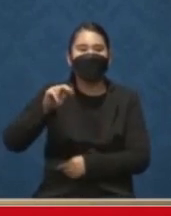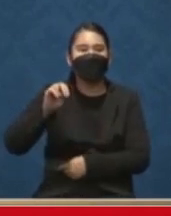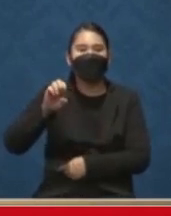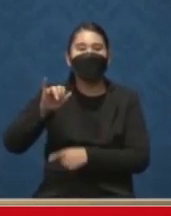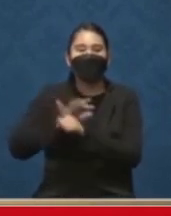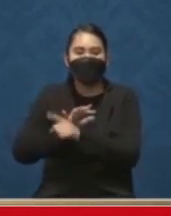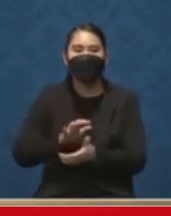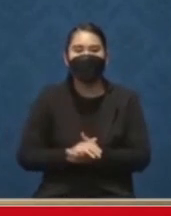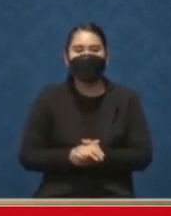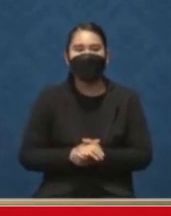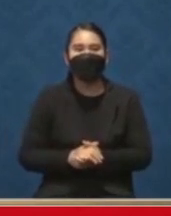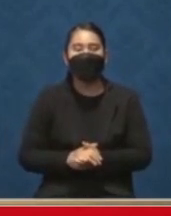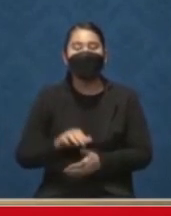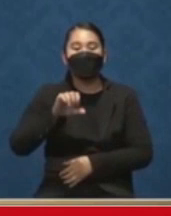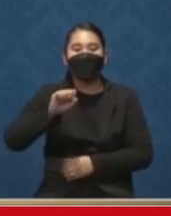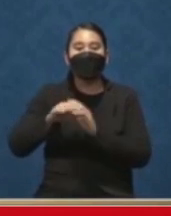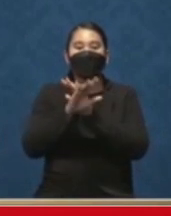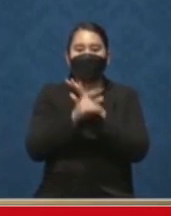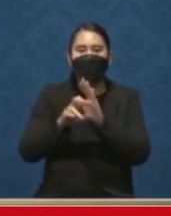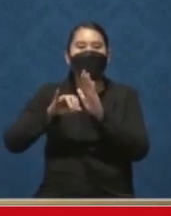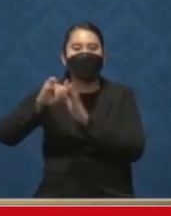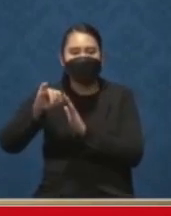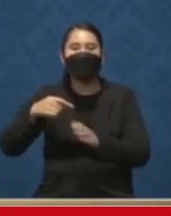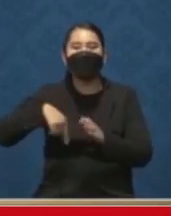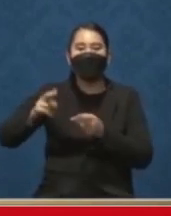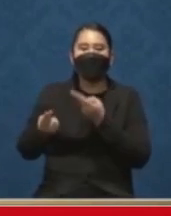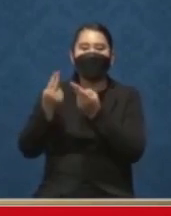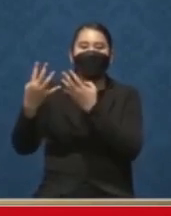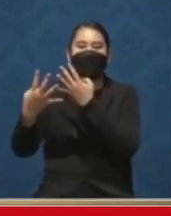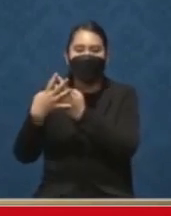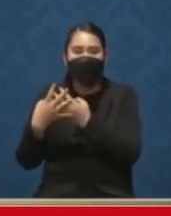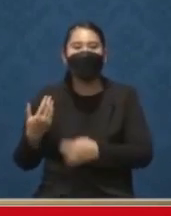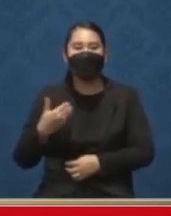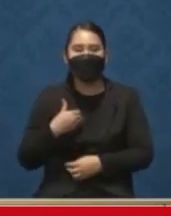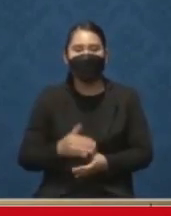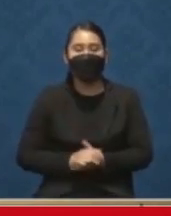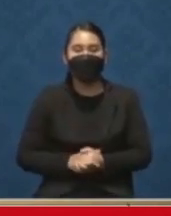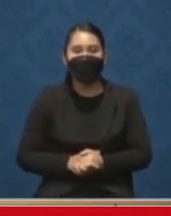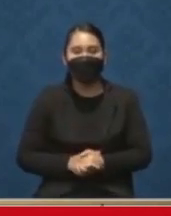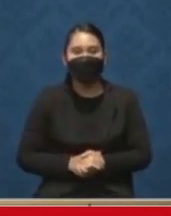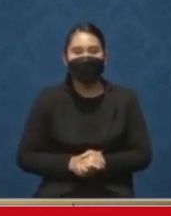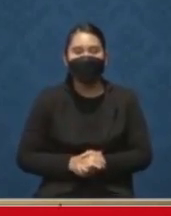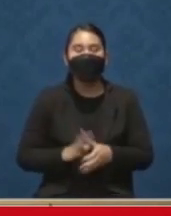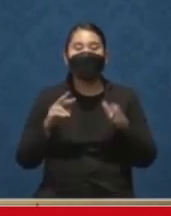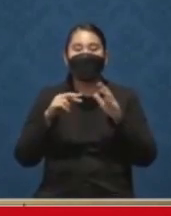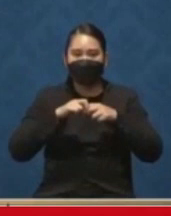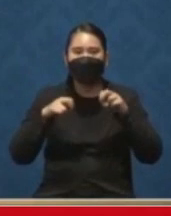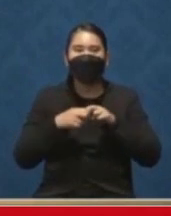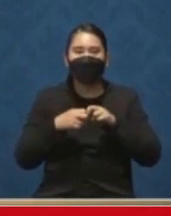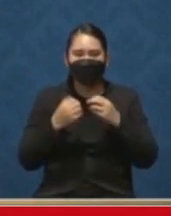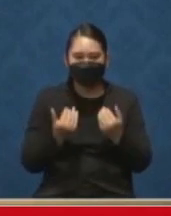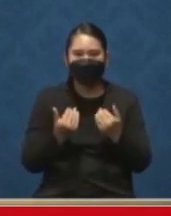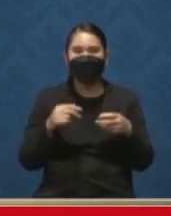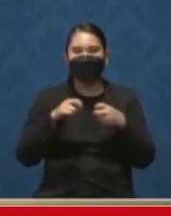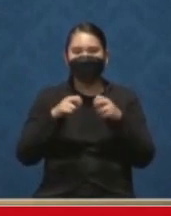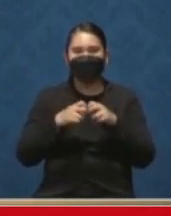ใหม่ท่านสสรังสรรค์มณีรัตน์จังหวัดชัยภูมิผมเลยต้องไปเยี่ยมเรื่องนี้เขาเพิ่งบอกว่าปัญ